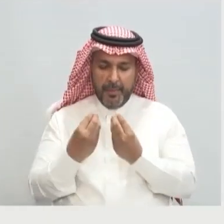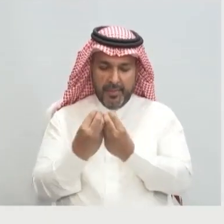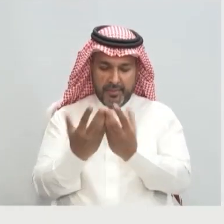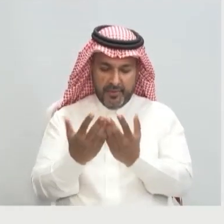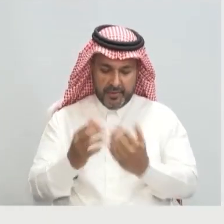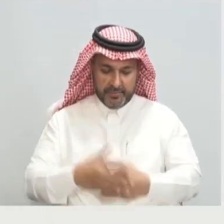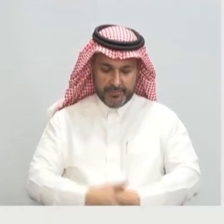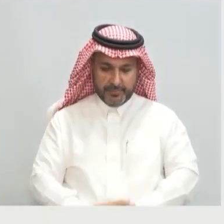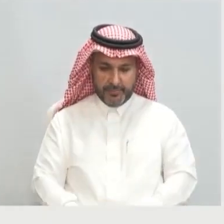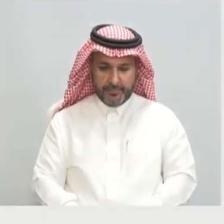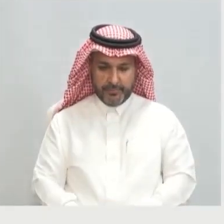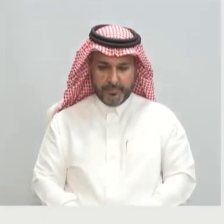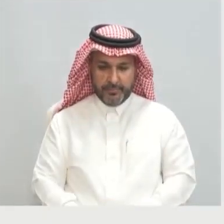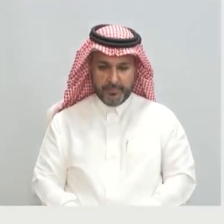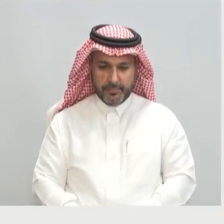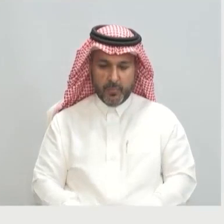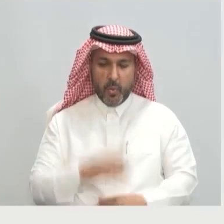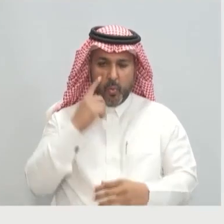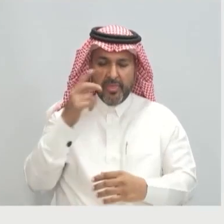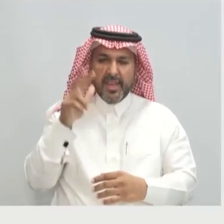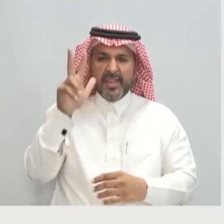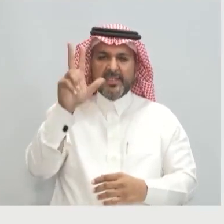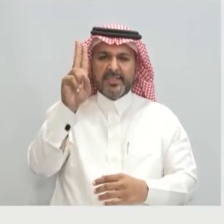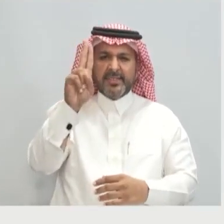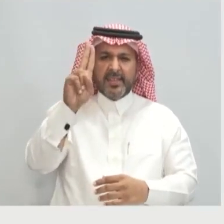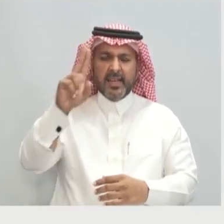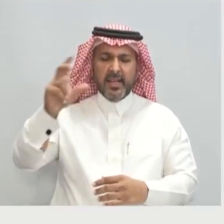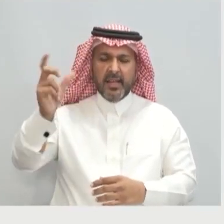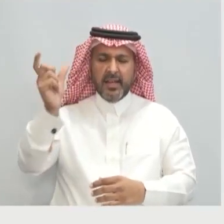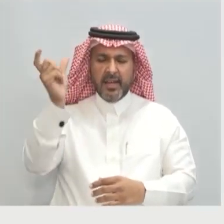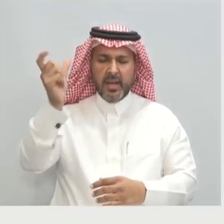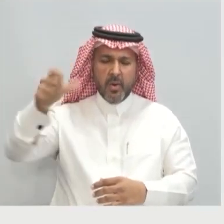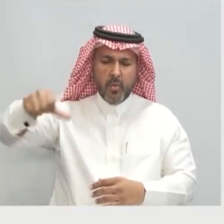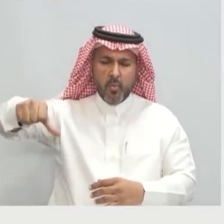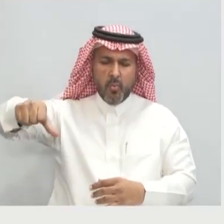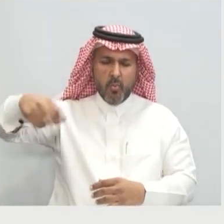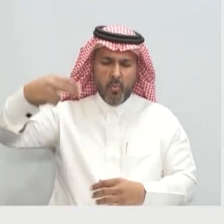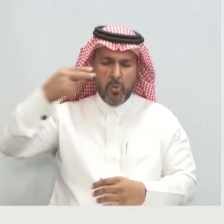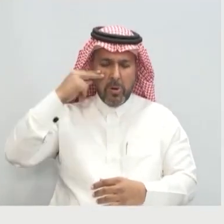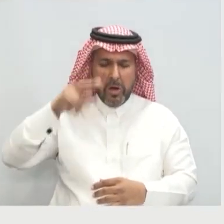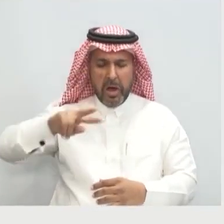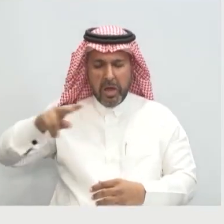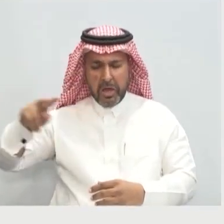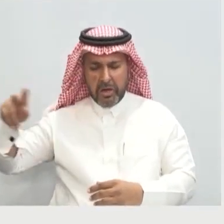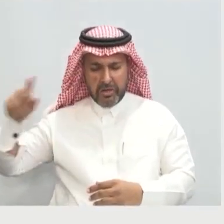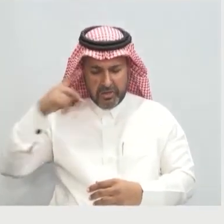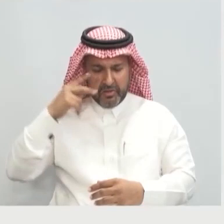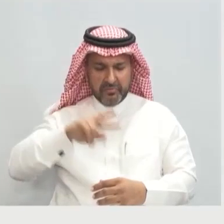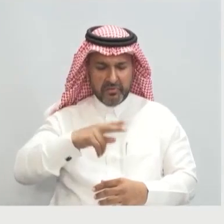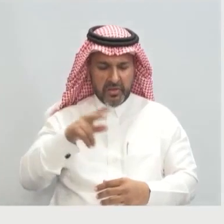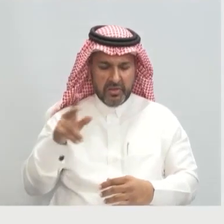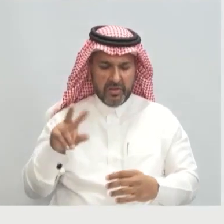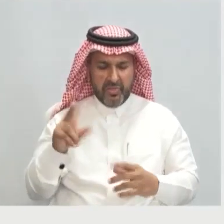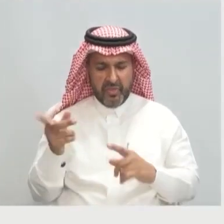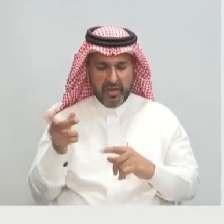اتجاهي ركز على التنوع بمعنى كلما كانت قاعده المعارف الخاصه بك اوسع زاد نطاق تاثيرك لذلك قم ببناء